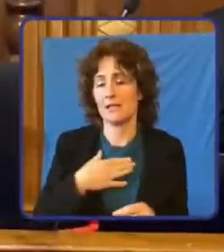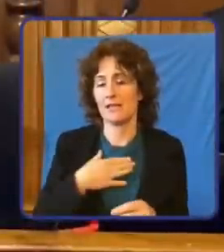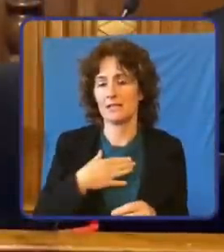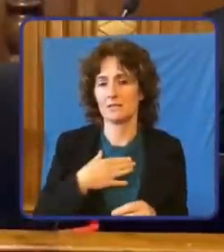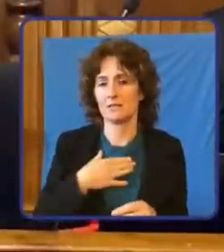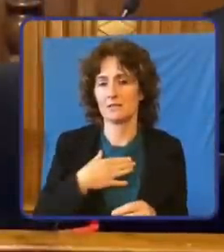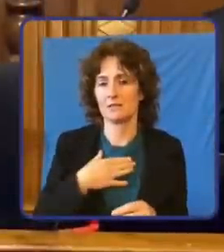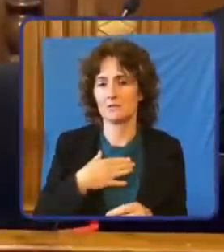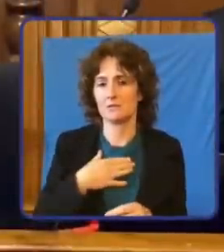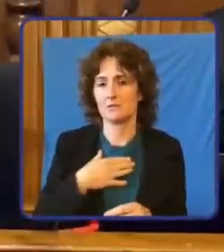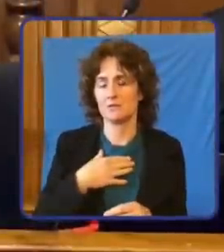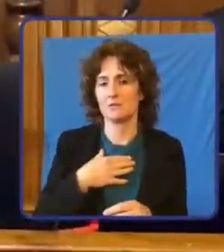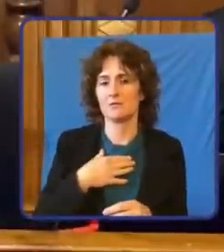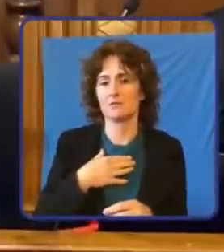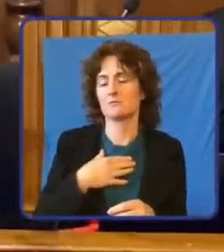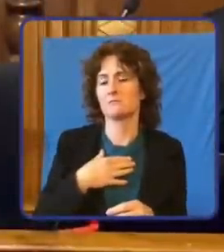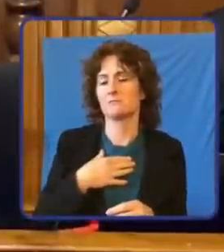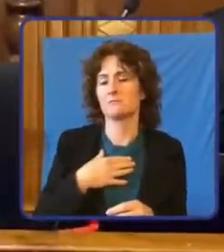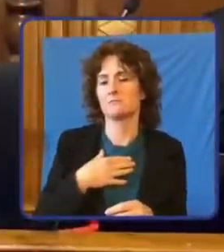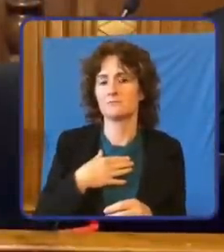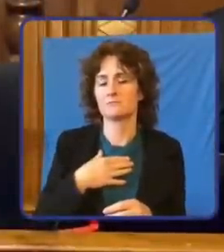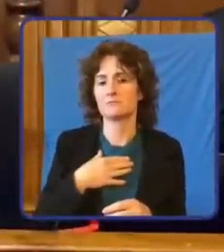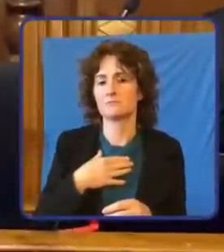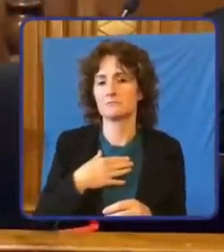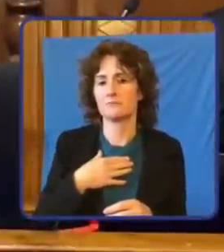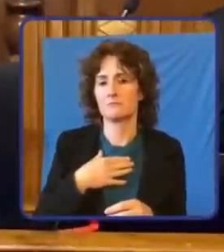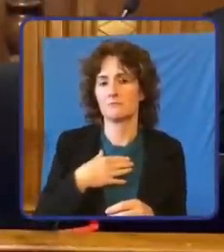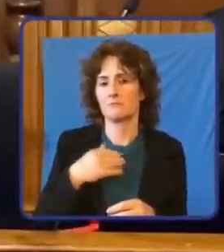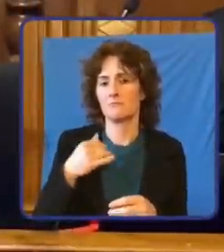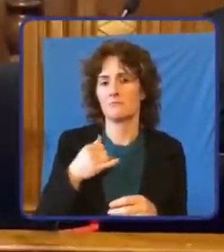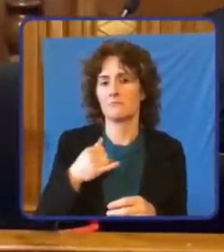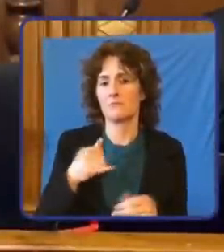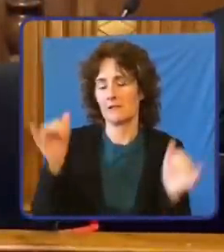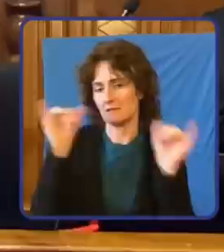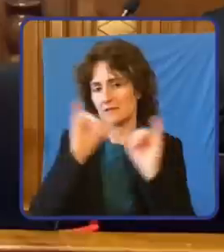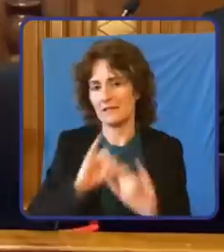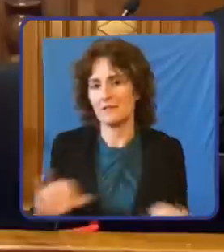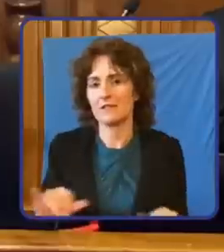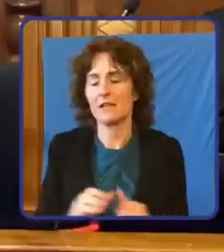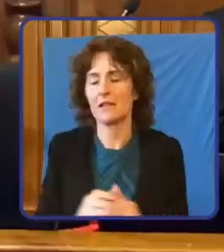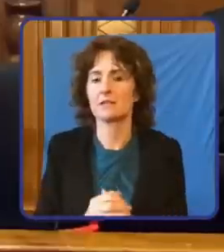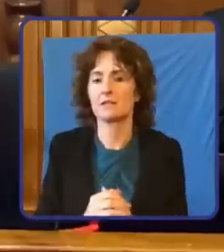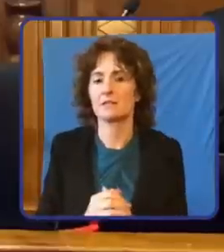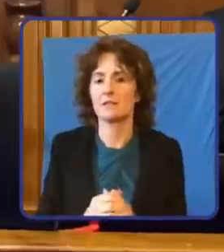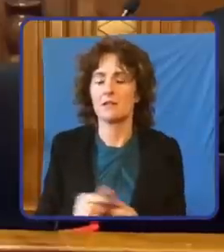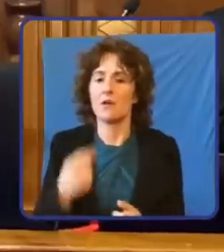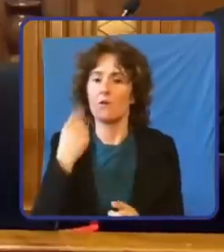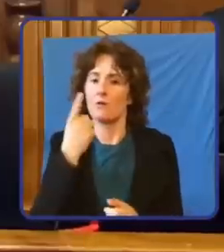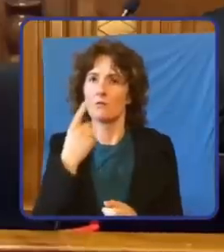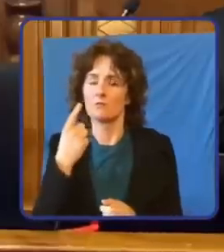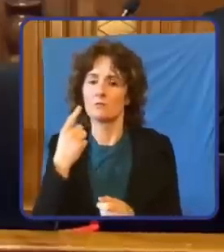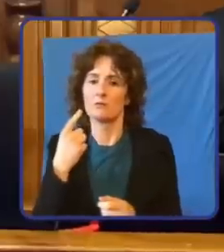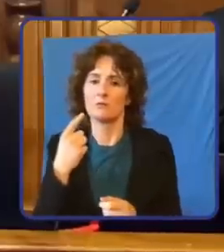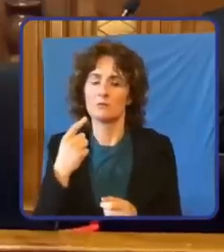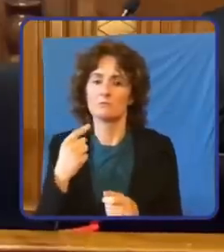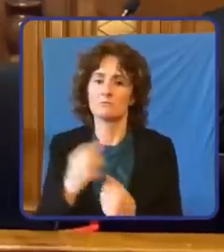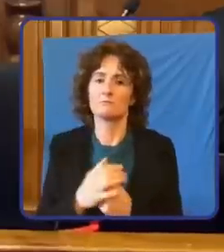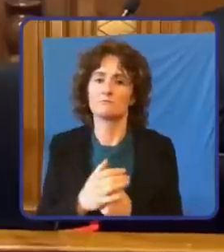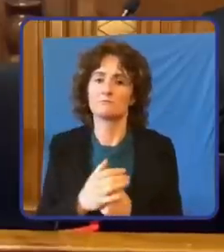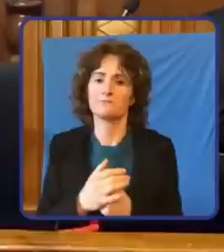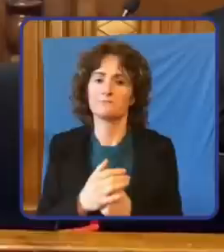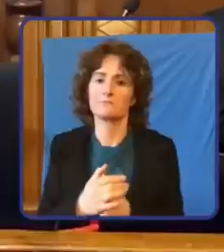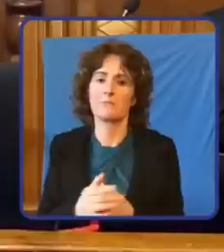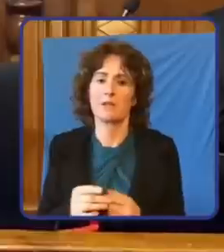nemzetközi körözés alatt is áll. Ez sajnálatos tévedés volt. Ettől még az Orbán Viktornak egy nemzetközi